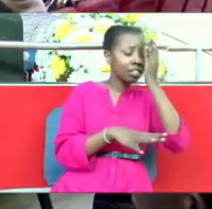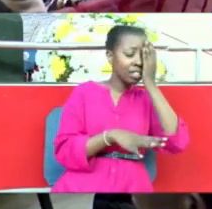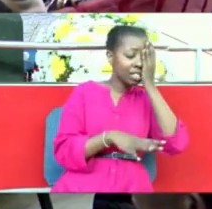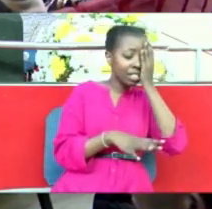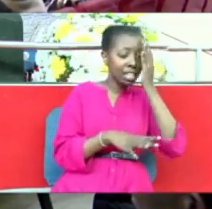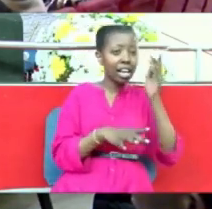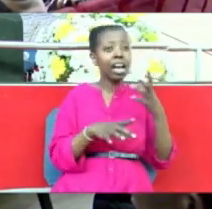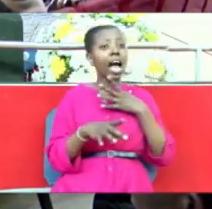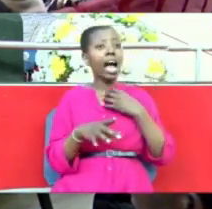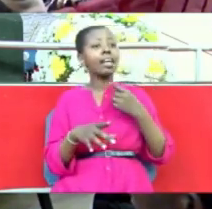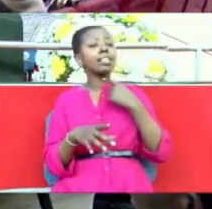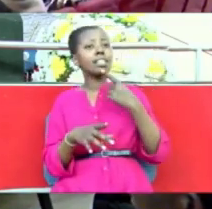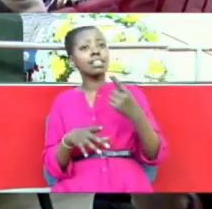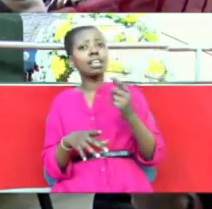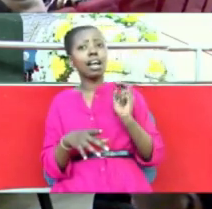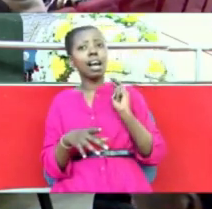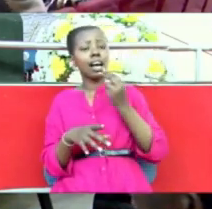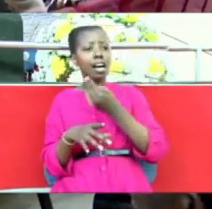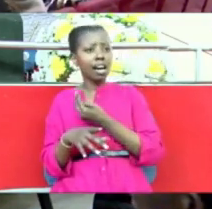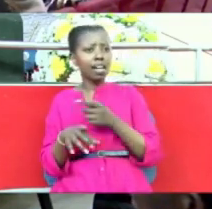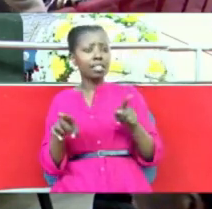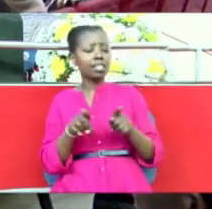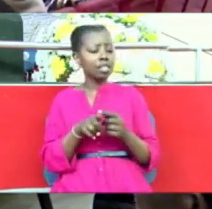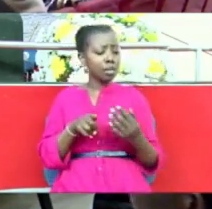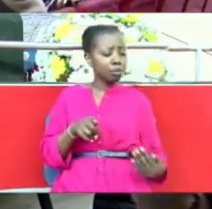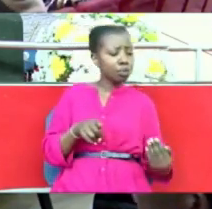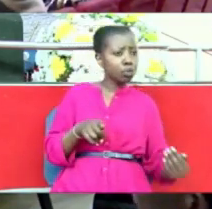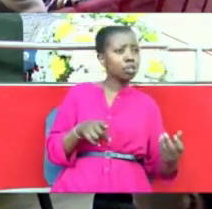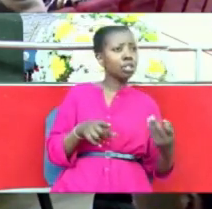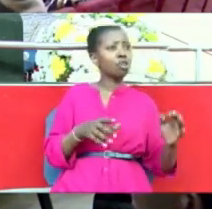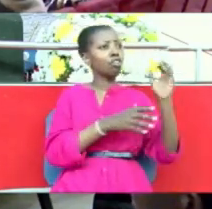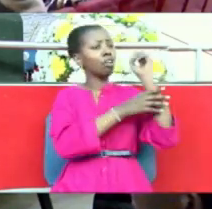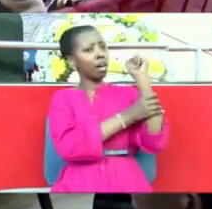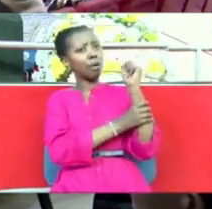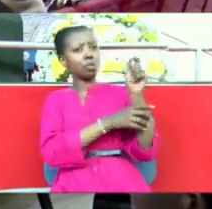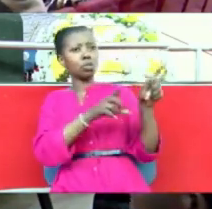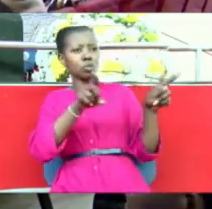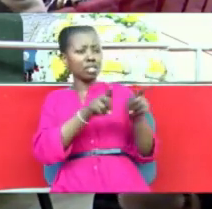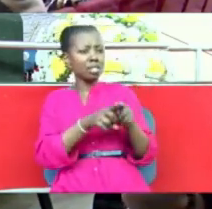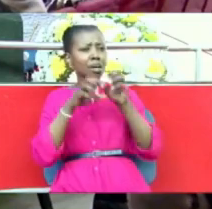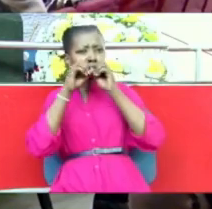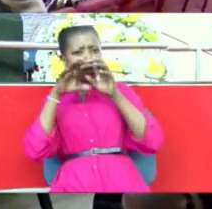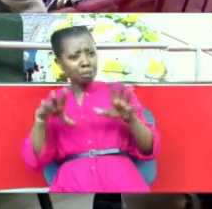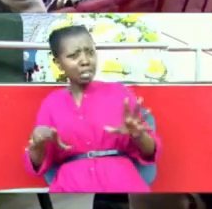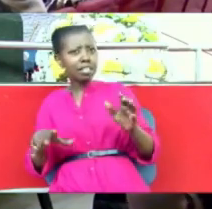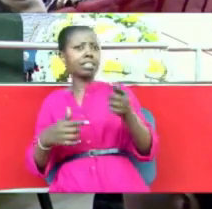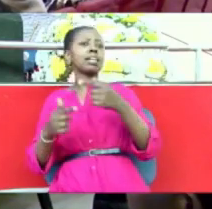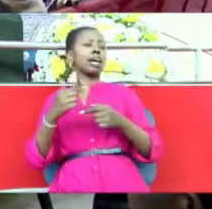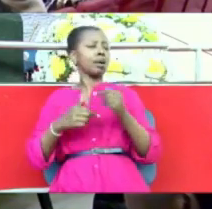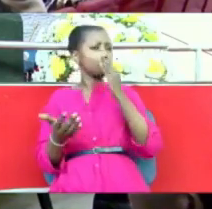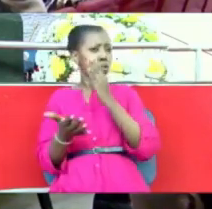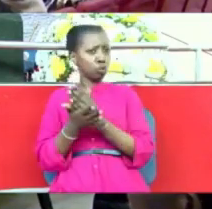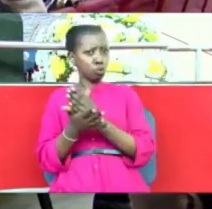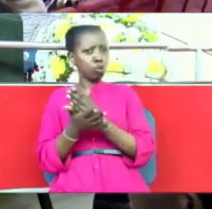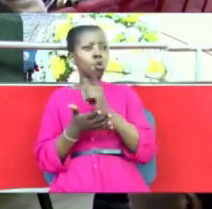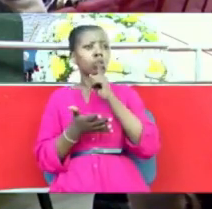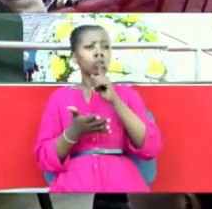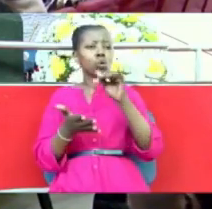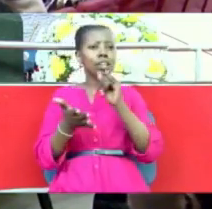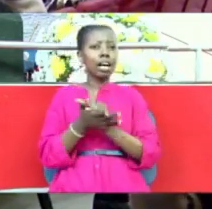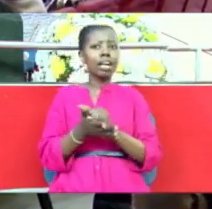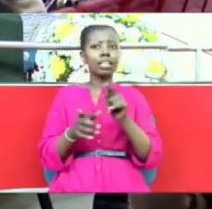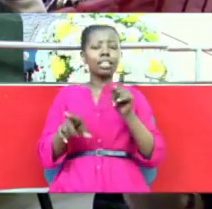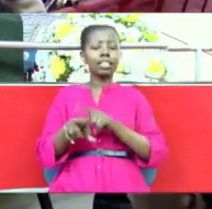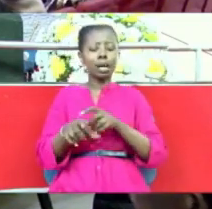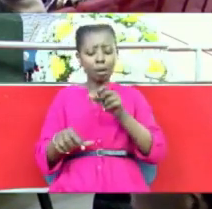amesema sisi ndio ni wana wa Ibrahimu kwa imani, siyo baraka nao ije? Amen. Ili nikipanda chungwa langu liwe